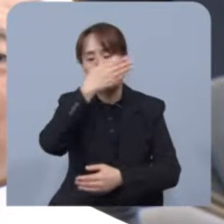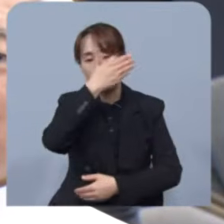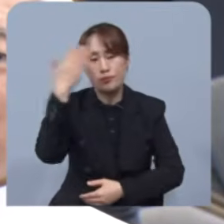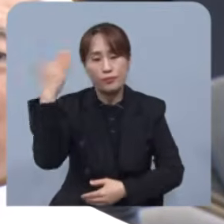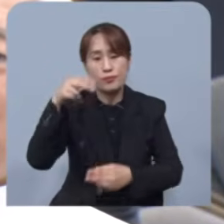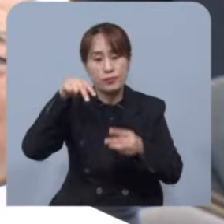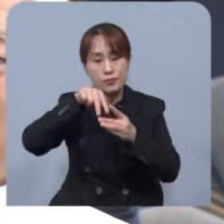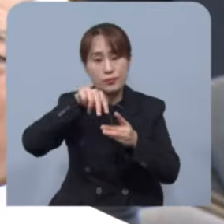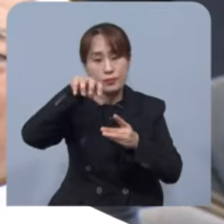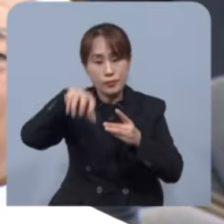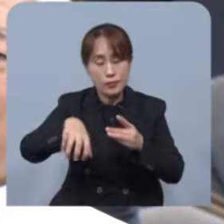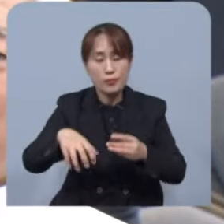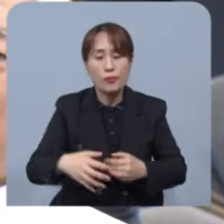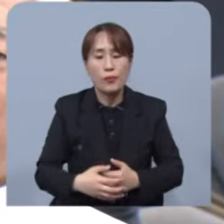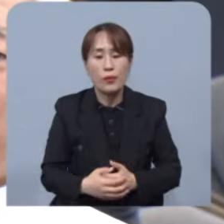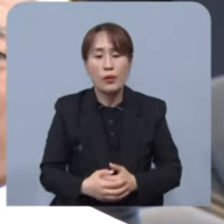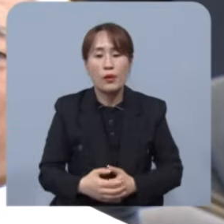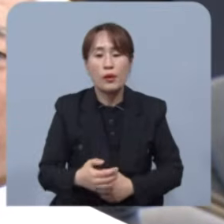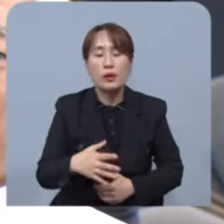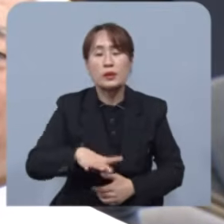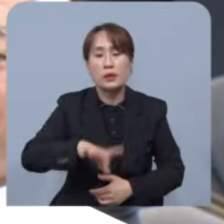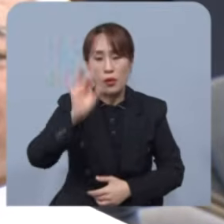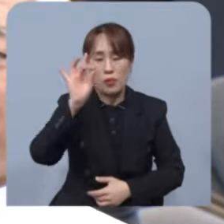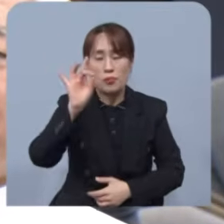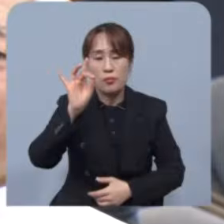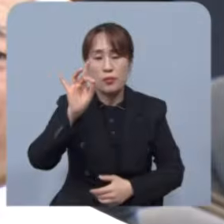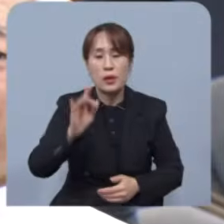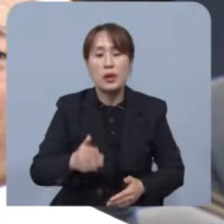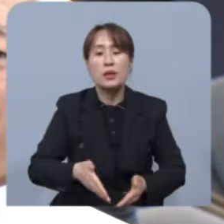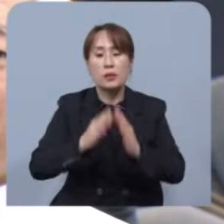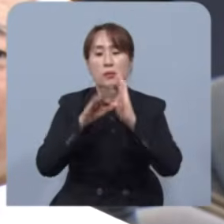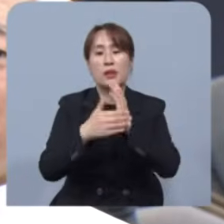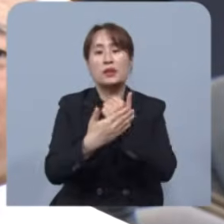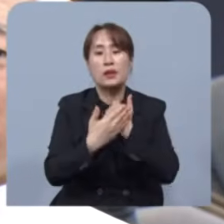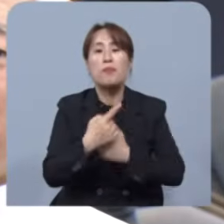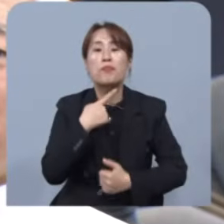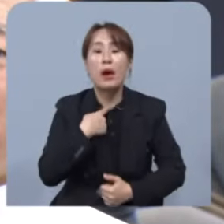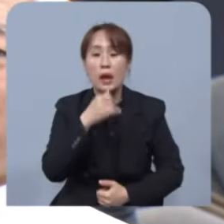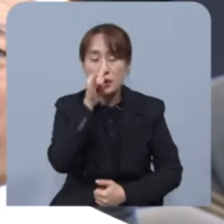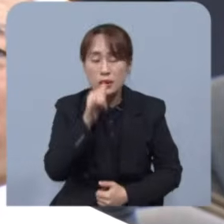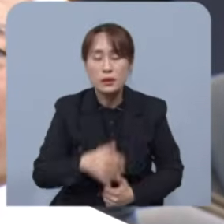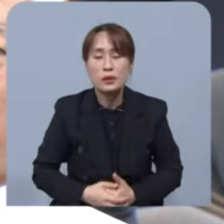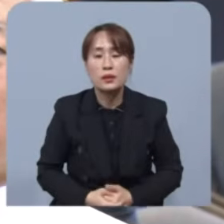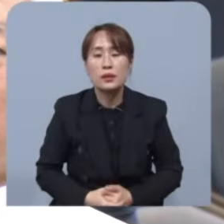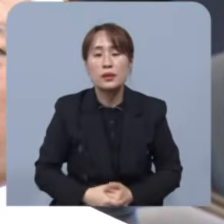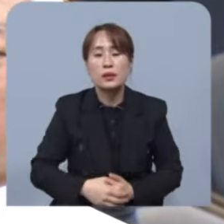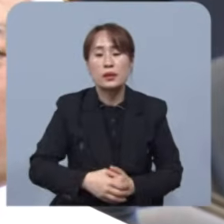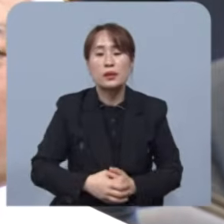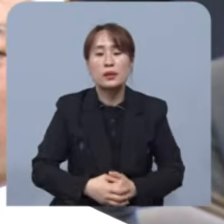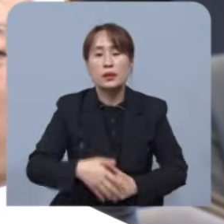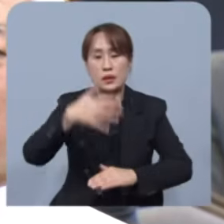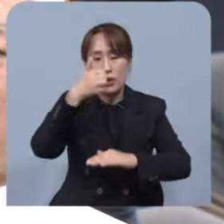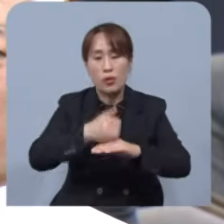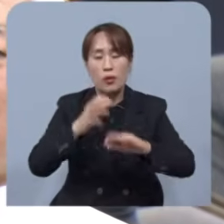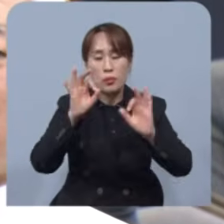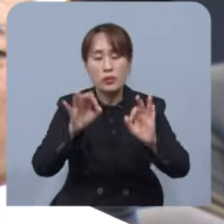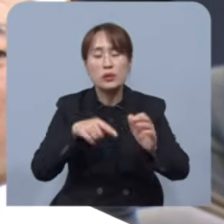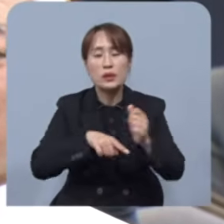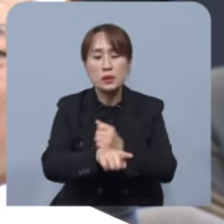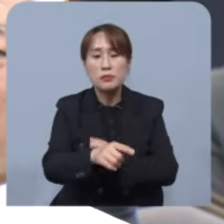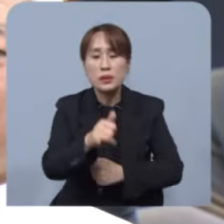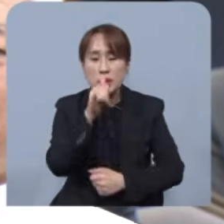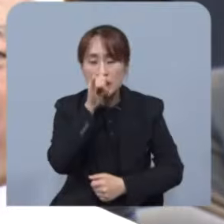청년 센터에서 좀 처음에 설립할 때 지원을 해주셨고, 근데 그 결과에서 좀 의미